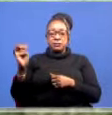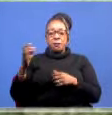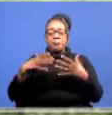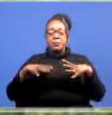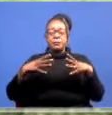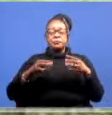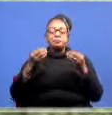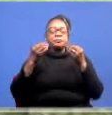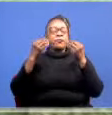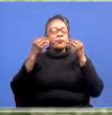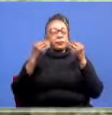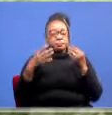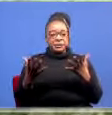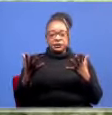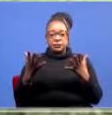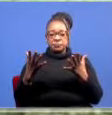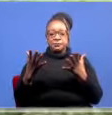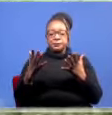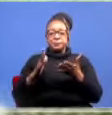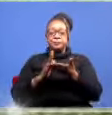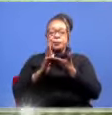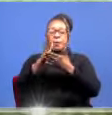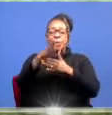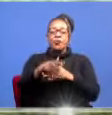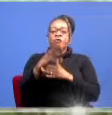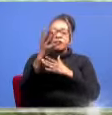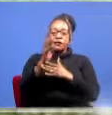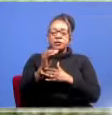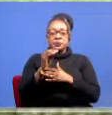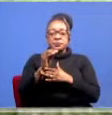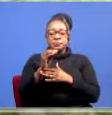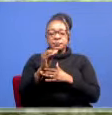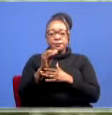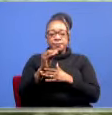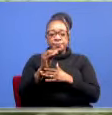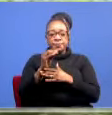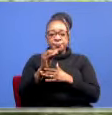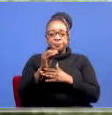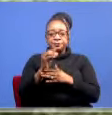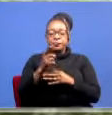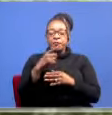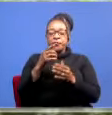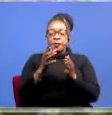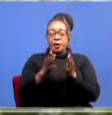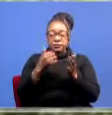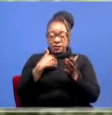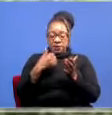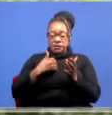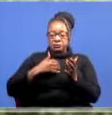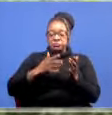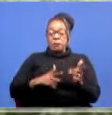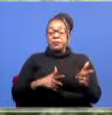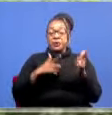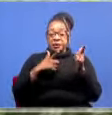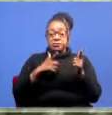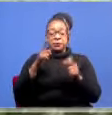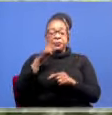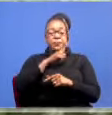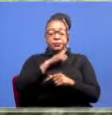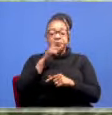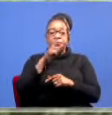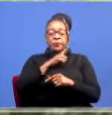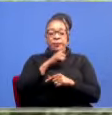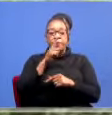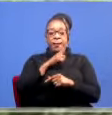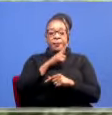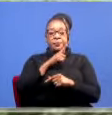wengi, walikuwa zaidi ya 40 ambaye walikuwa na silaha kali, walipopigana na kuingiza